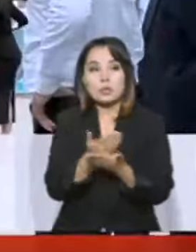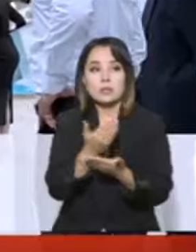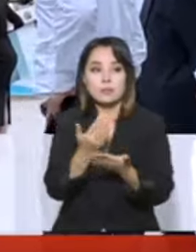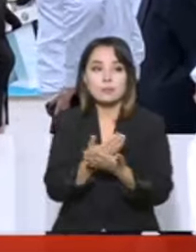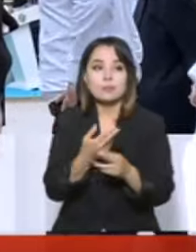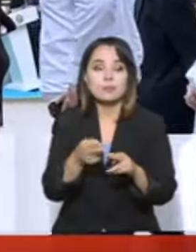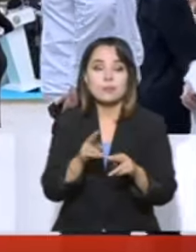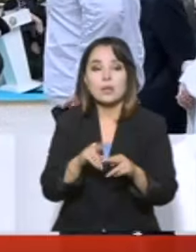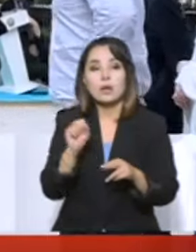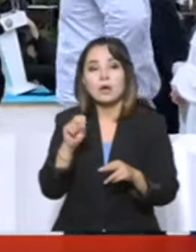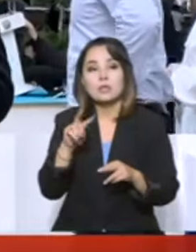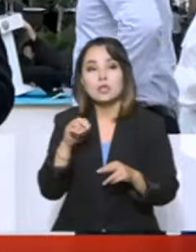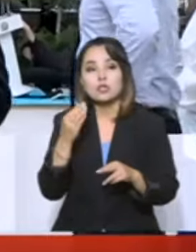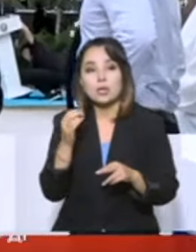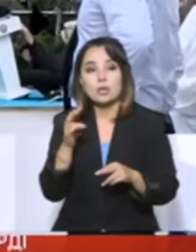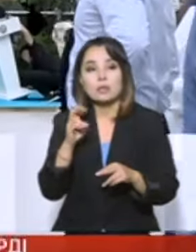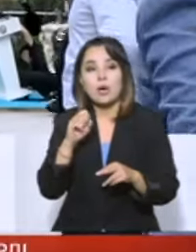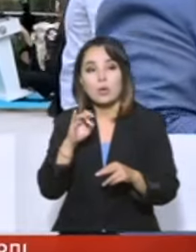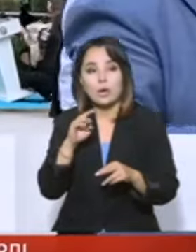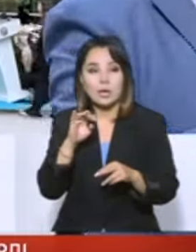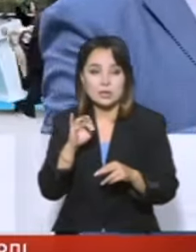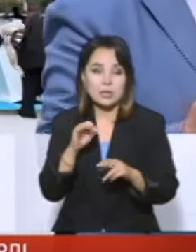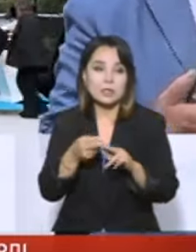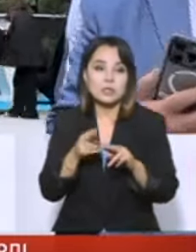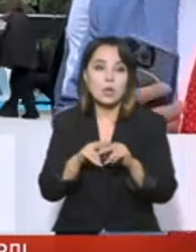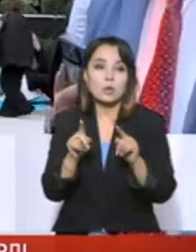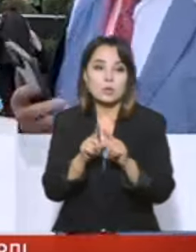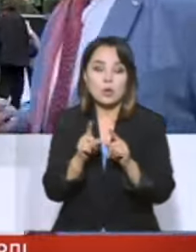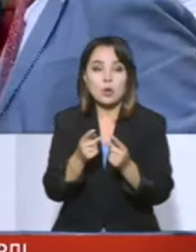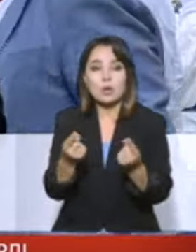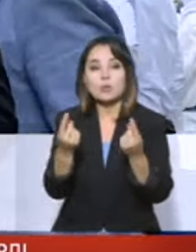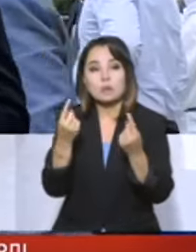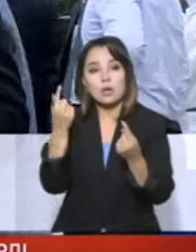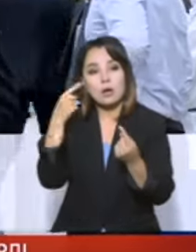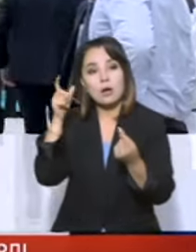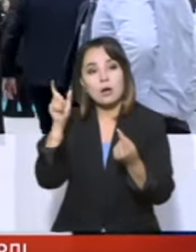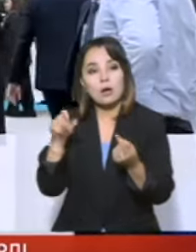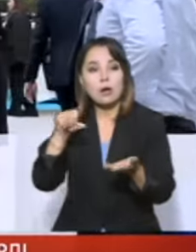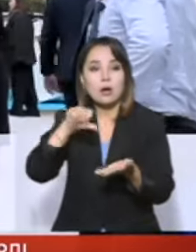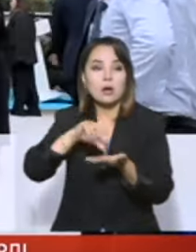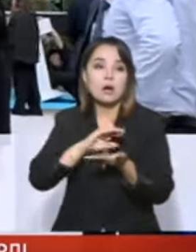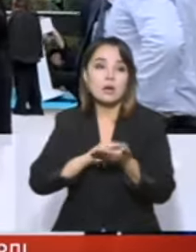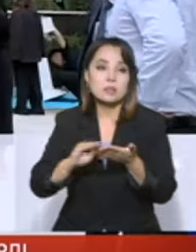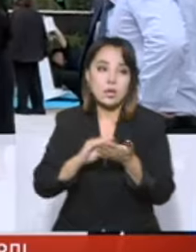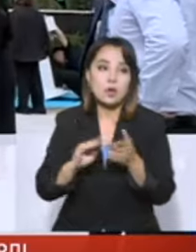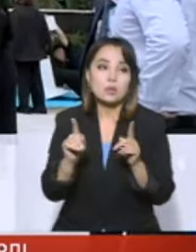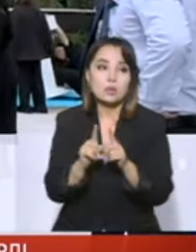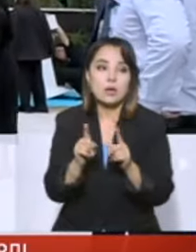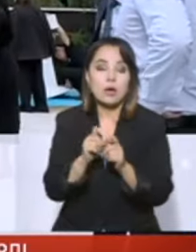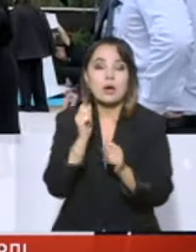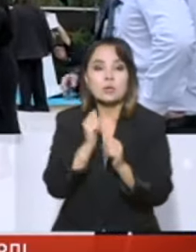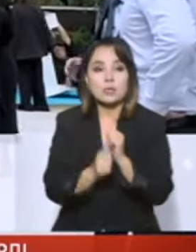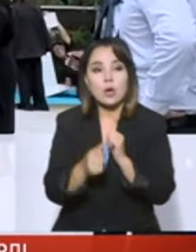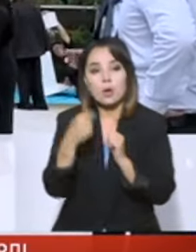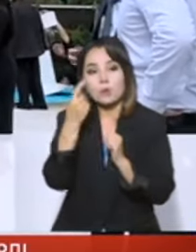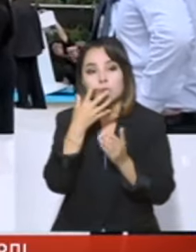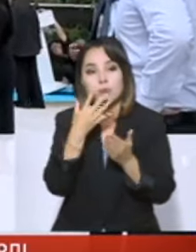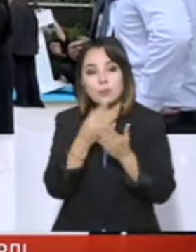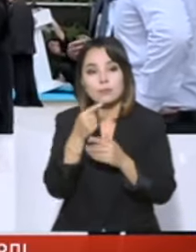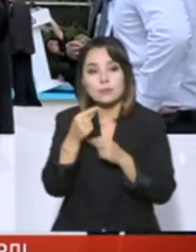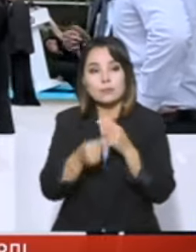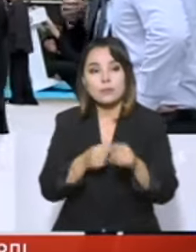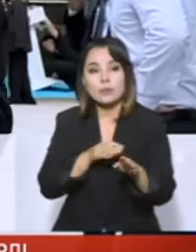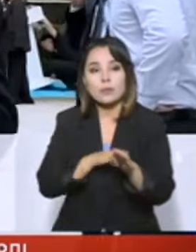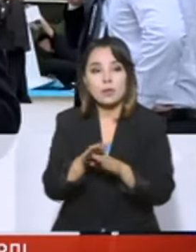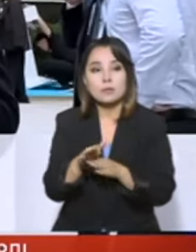Яғни Әлішер Науаи тұтас түркі халқына ортақ ұлы ақын, ойшыл, кемеңгер. Оның қалдырған әрбір ойы өзінен кейінгі